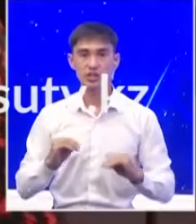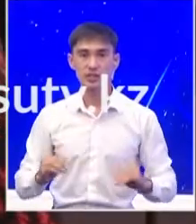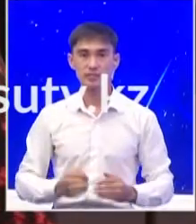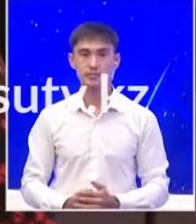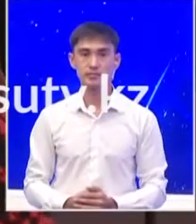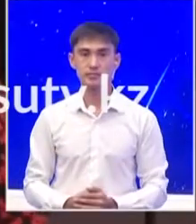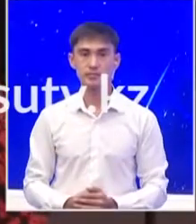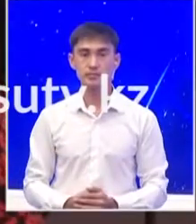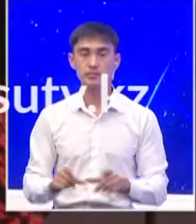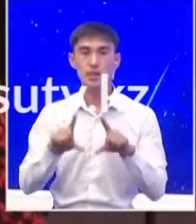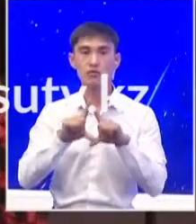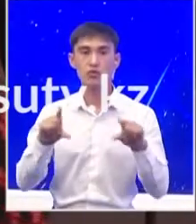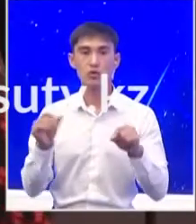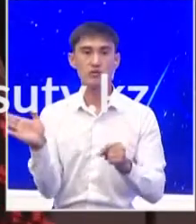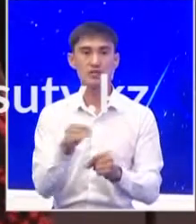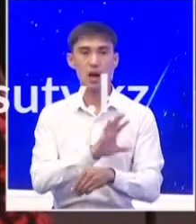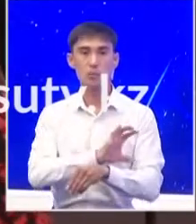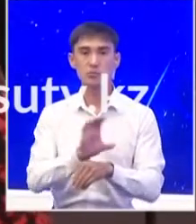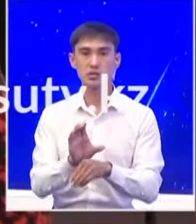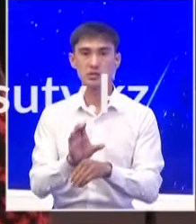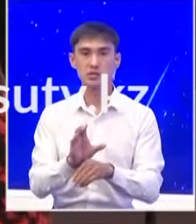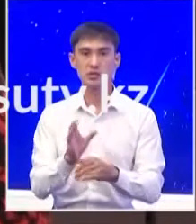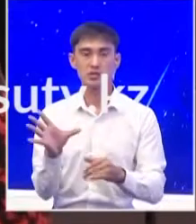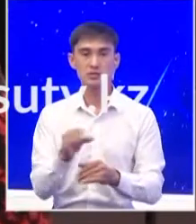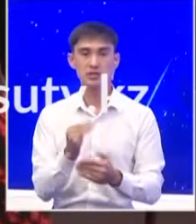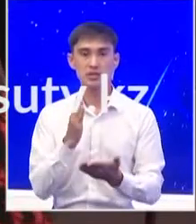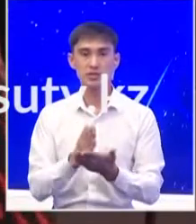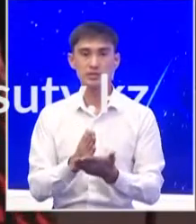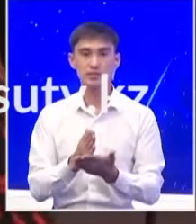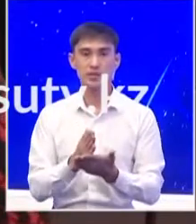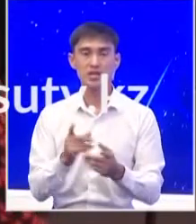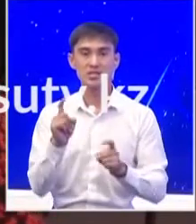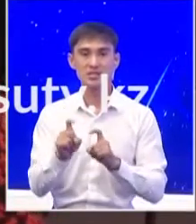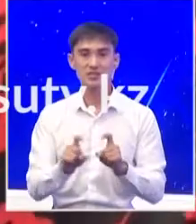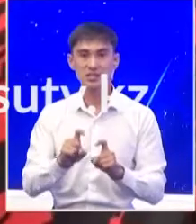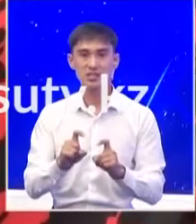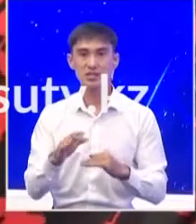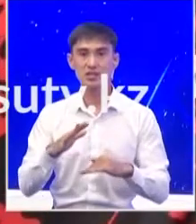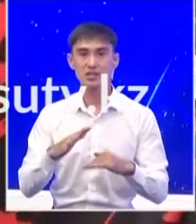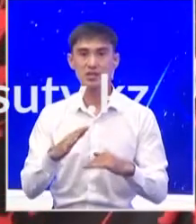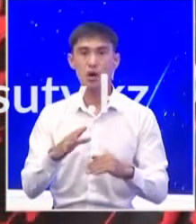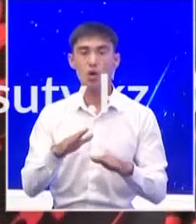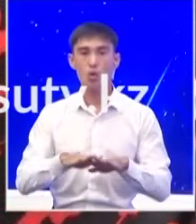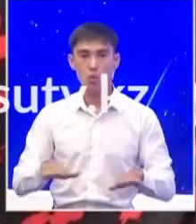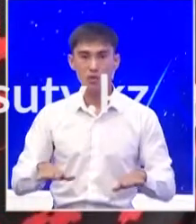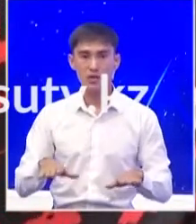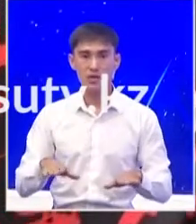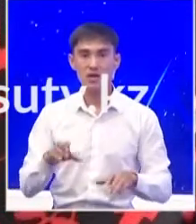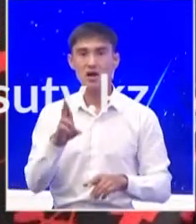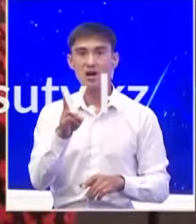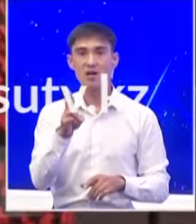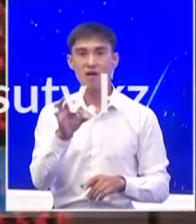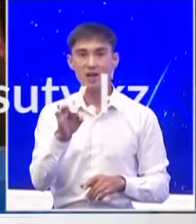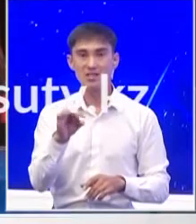школы обеспечены всеми необходимыми средствами. То есть в школах имеются дезинфицирующие тоннели, коврики, кварцевые